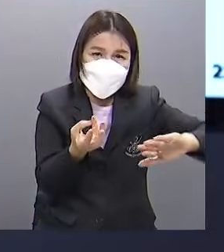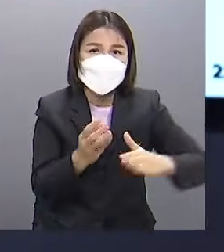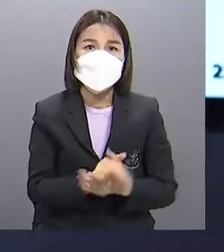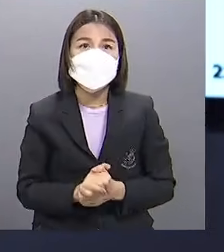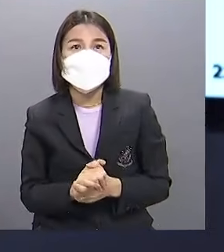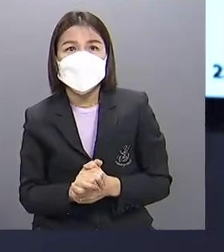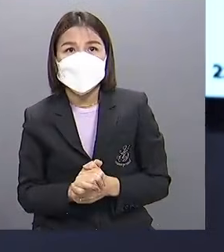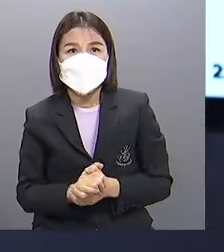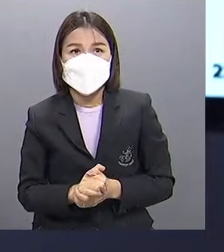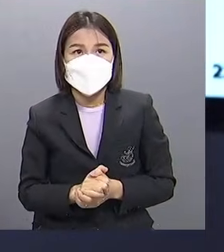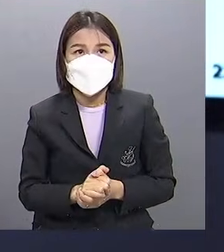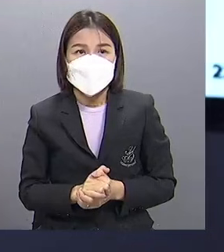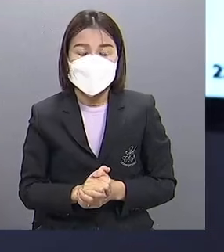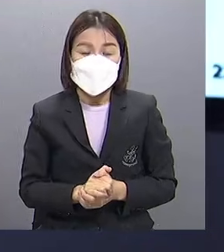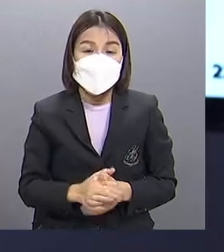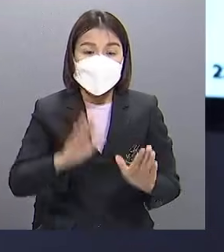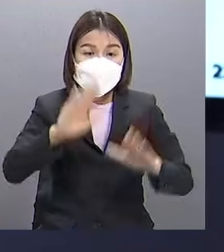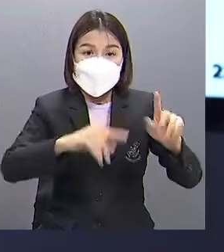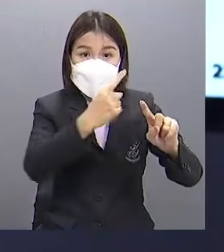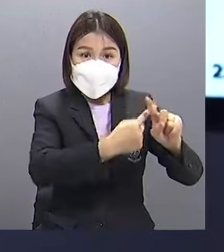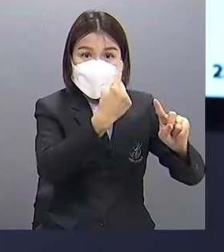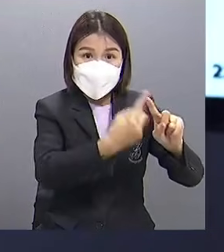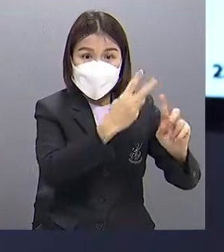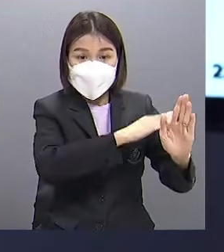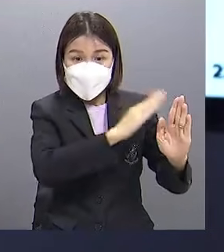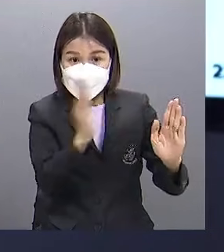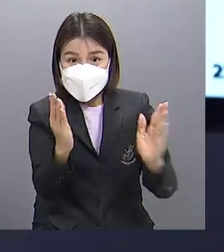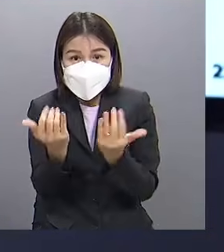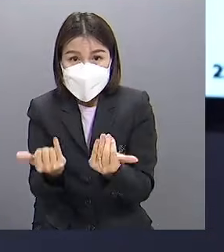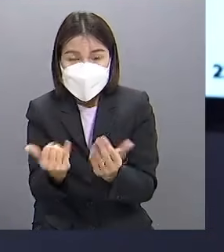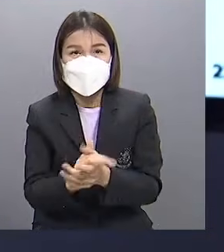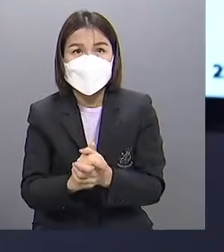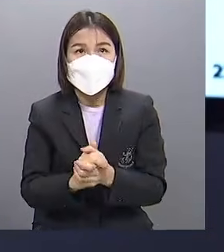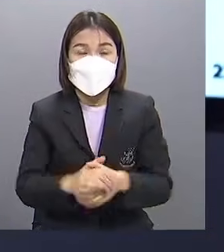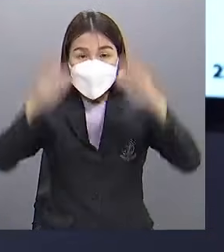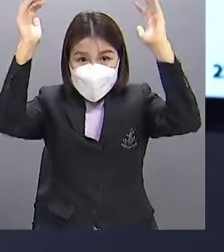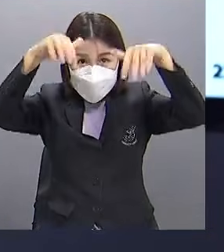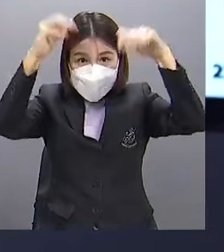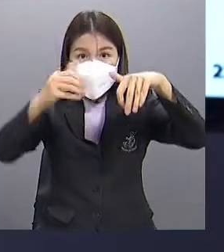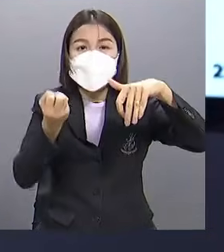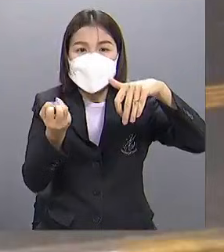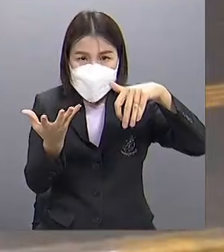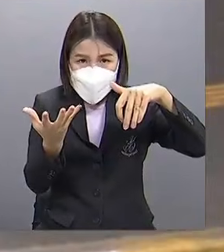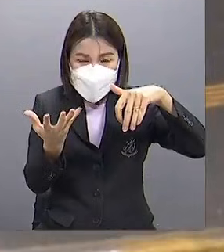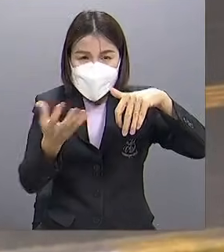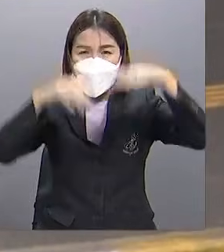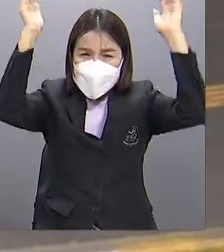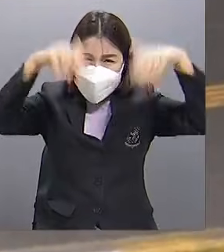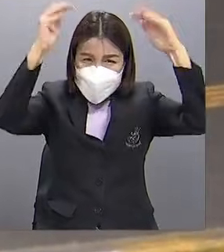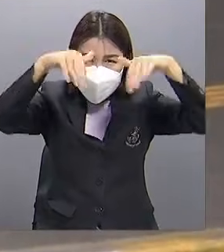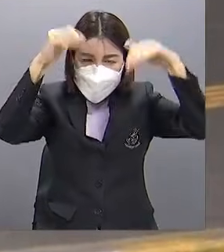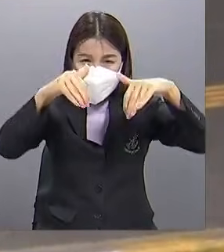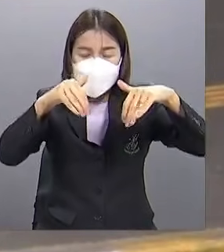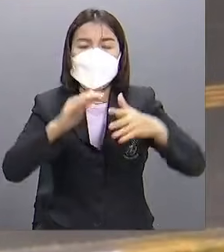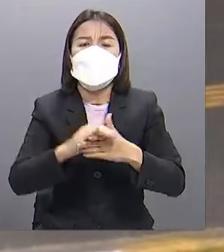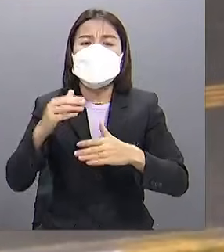ะครับเราพบว่าปริมาณน้ำฝนโดยรวมเนี่ยสูงกว่าค่าเฉลี่ยปกตินะครับประมาณ 2% ดูเหมือนฝนจะเยอ